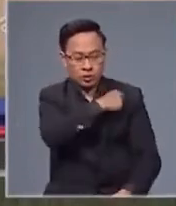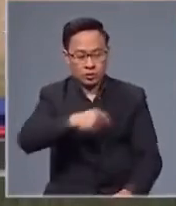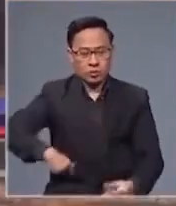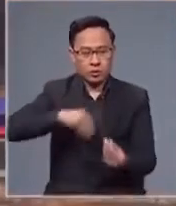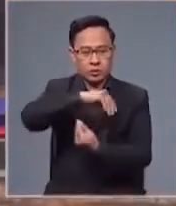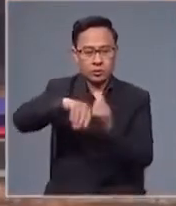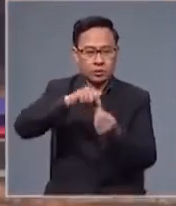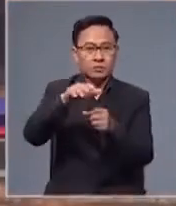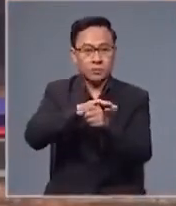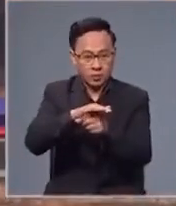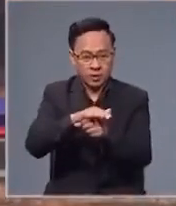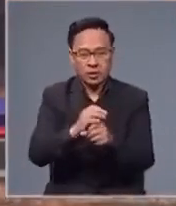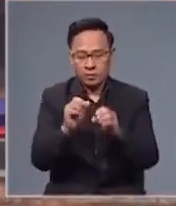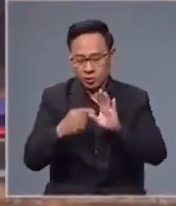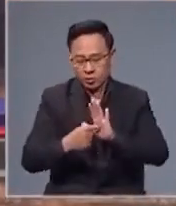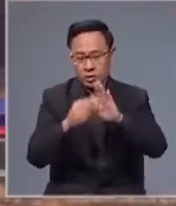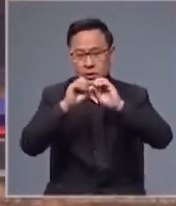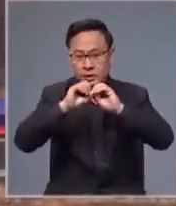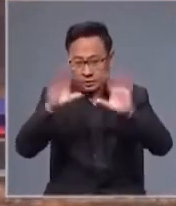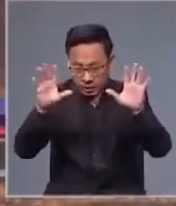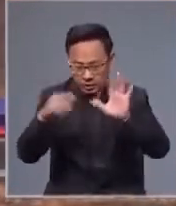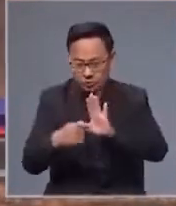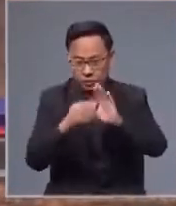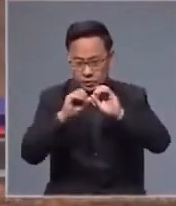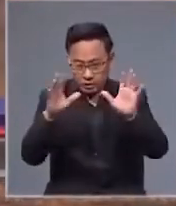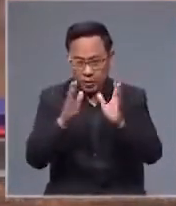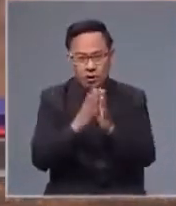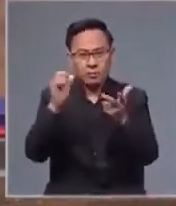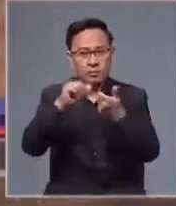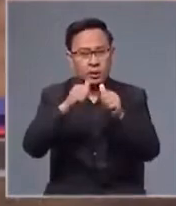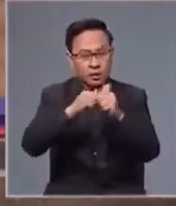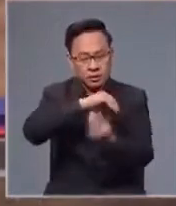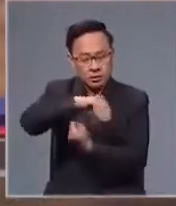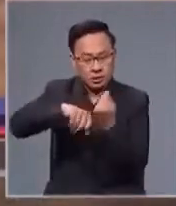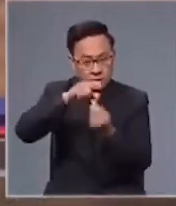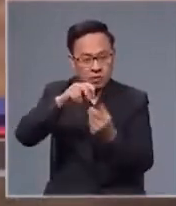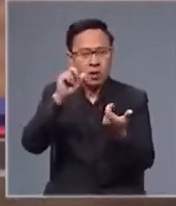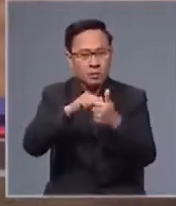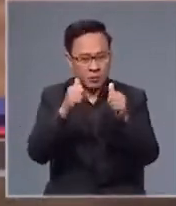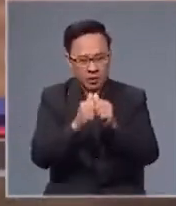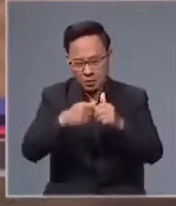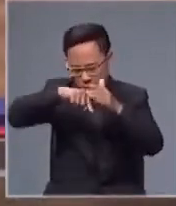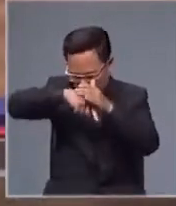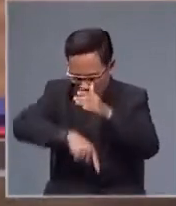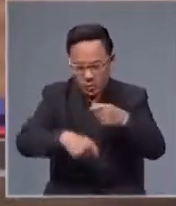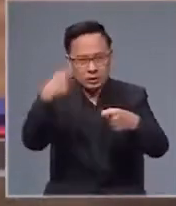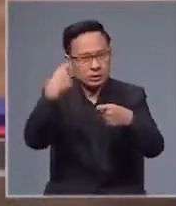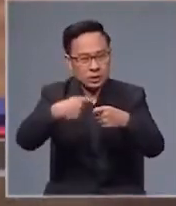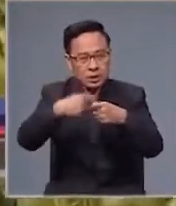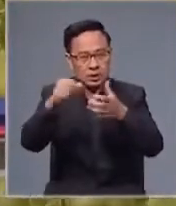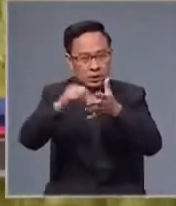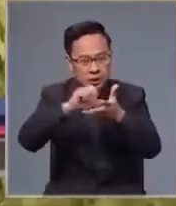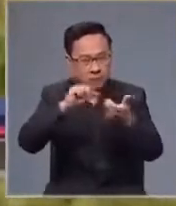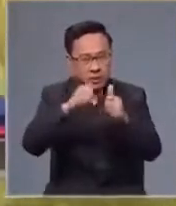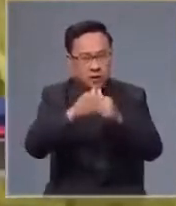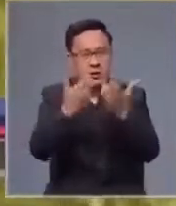จึงทำให้เป็นที่ประจักษ์ว่าปัญหาเศรษฐกิจแม้จะเป็นปัญหาที่มีรากฐานมาอย่างยาวนาน